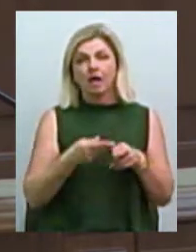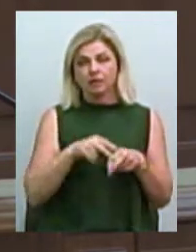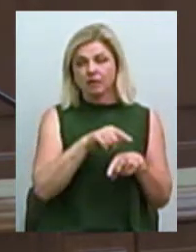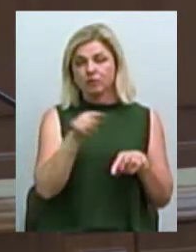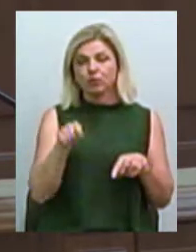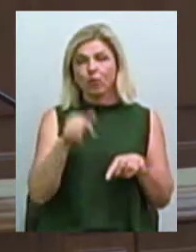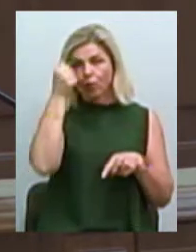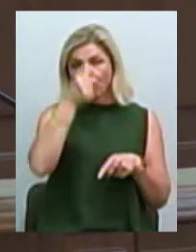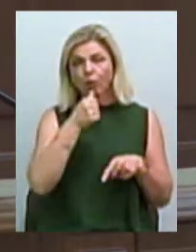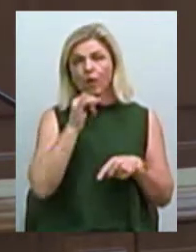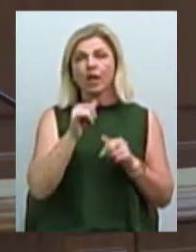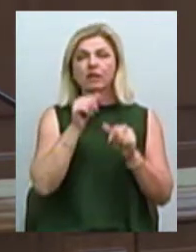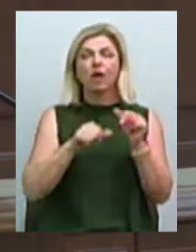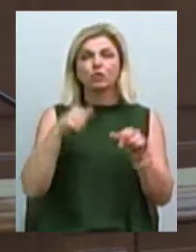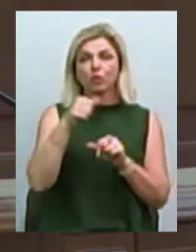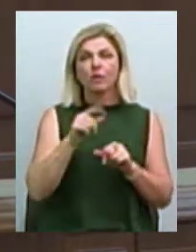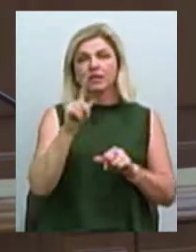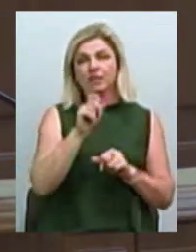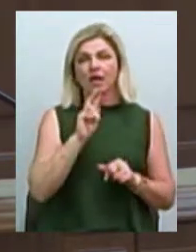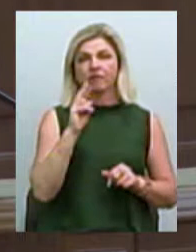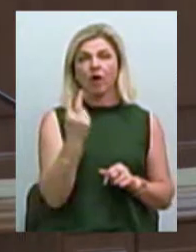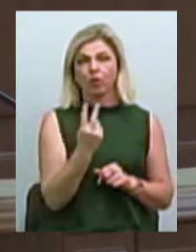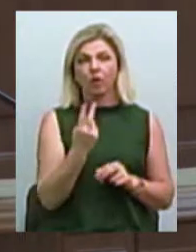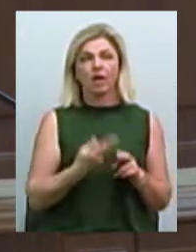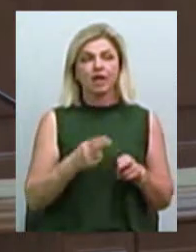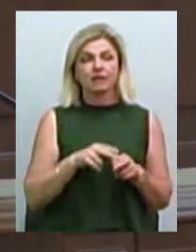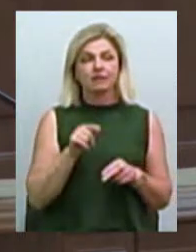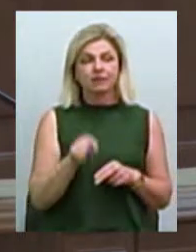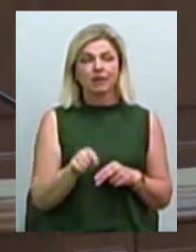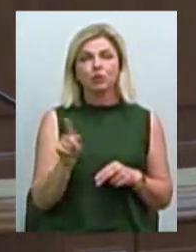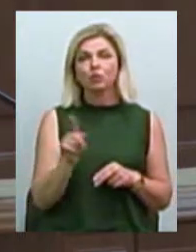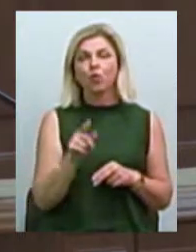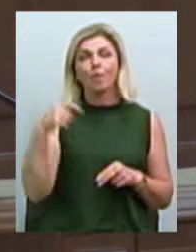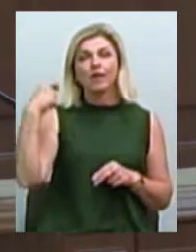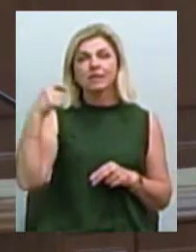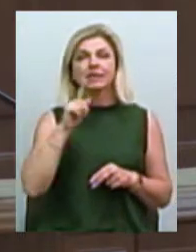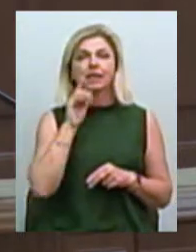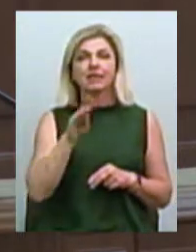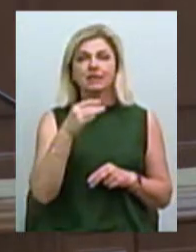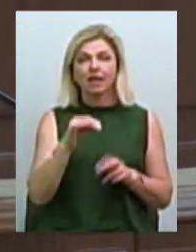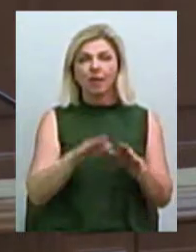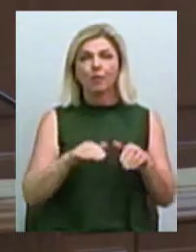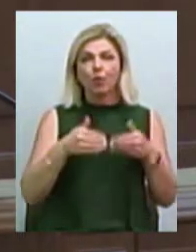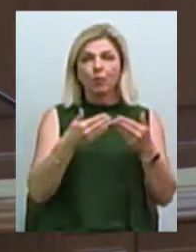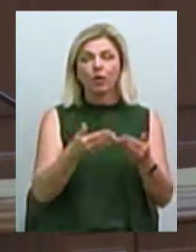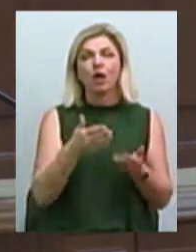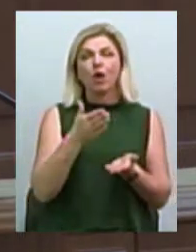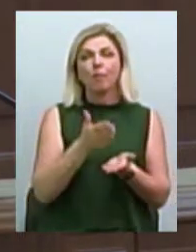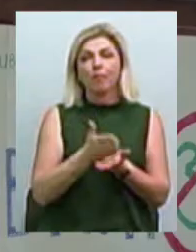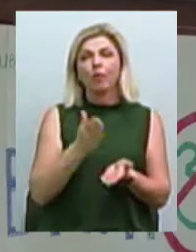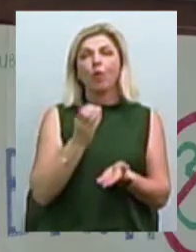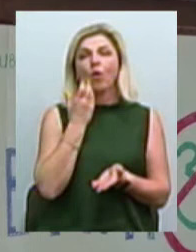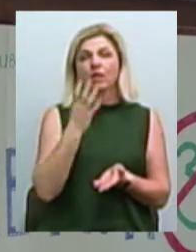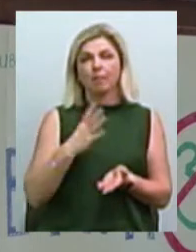і наступного, тобто за 2 роки. Це те, що президент Зеленський запропонував, будучи на дорозі